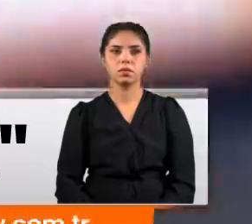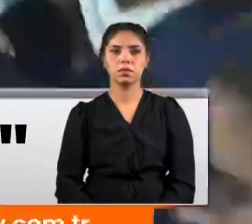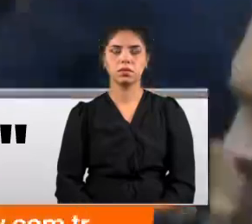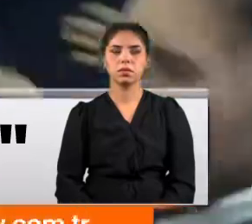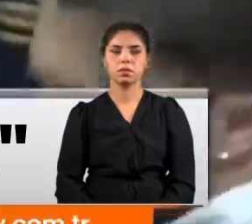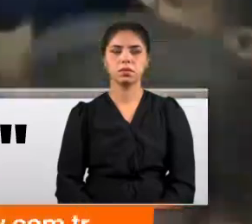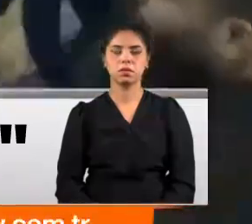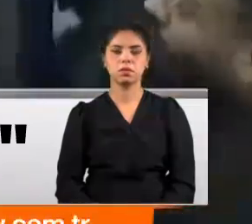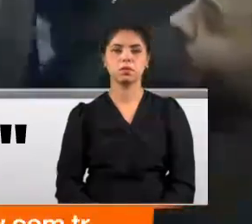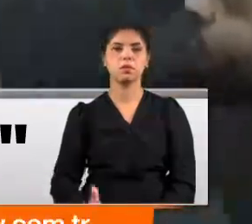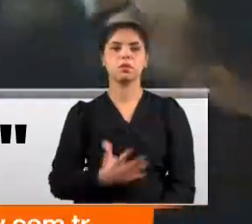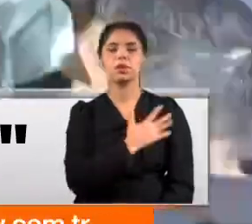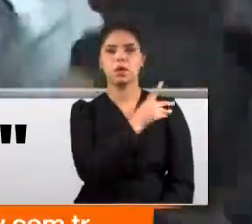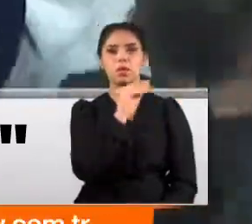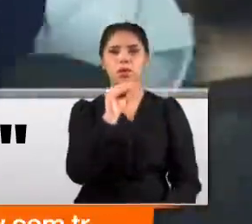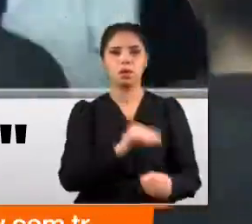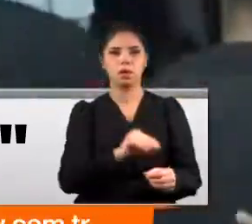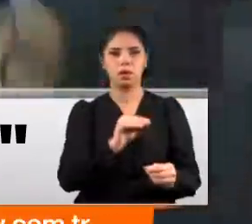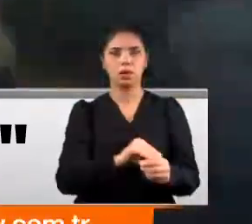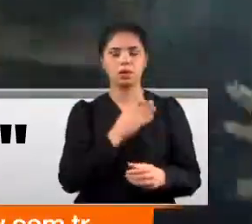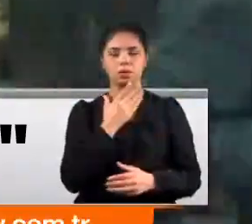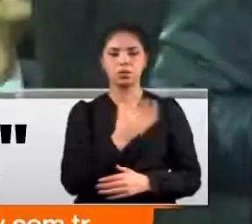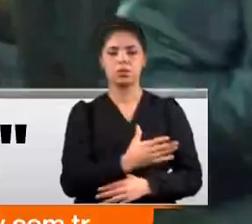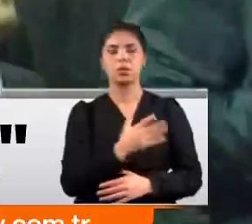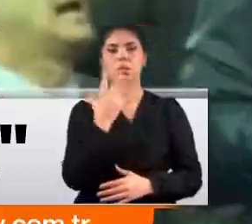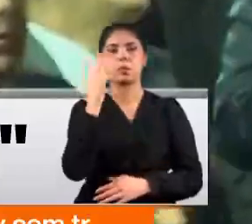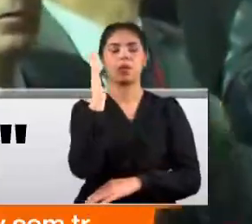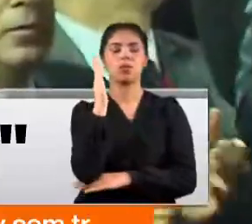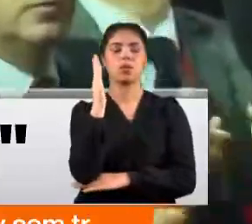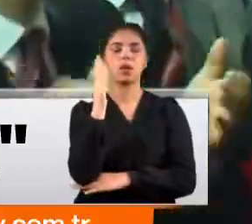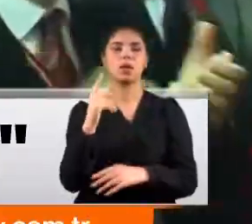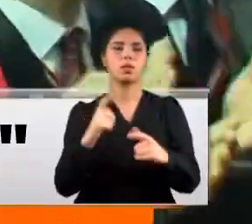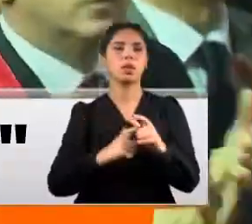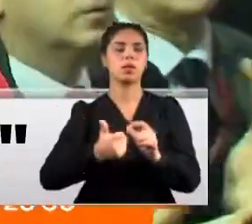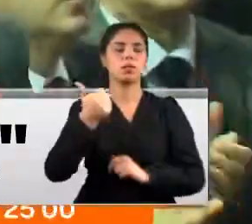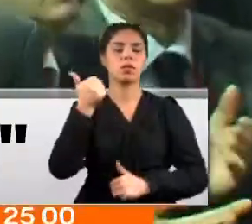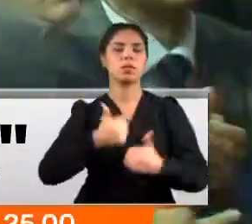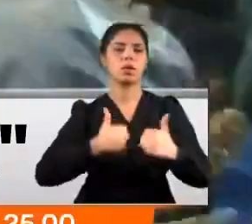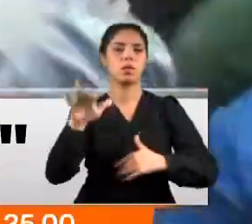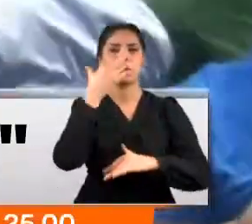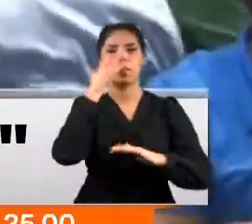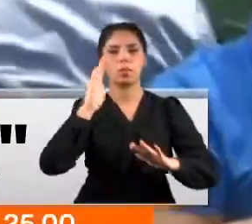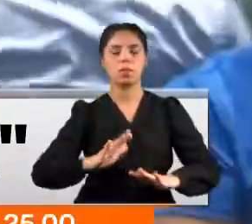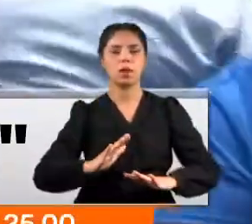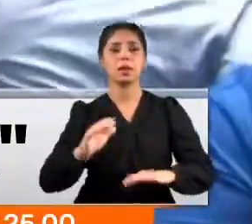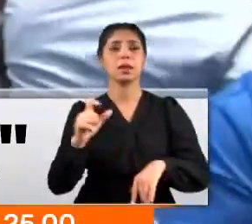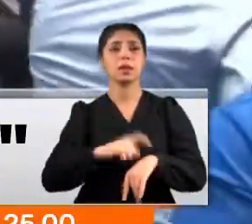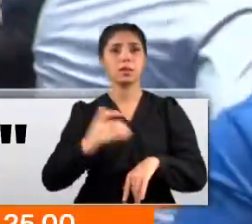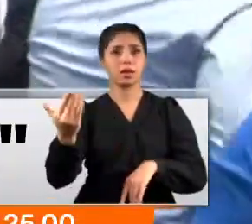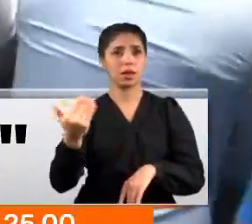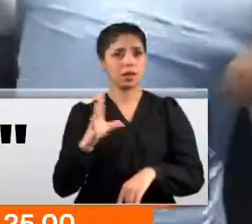gelemedik CHP'de gözler 45 Kasım'da yapılacak genel başkanlık yarışına çevrildi geri sayım